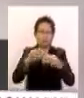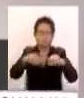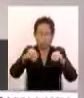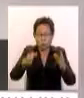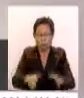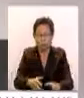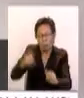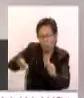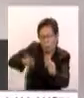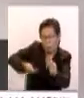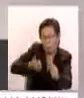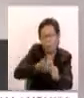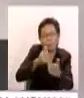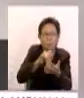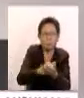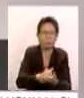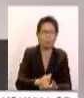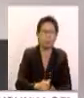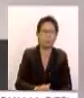mengejar pelanggan terbabit.